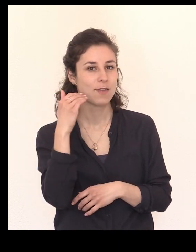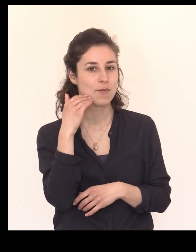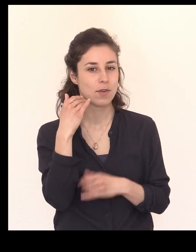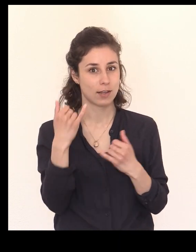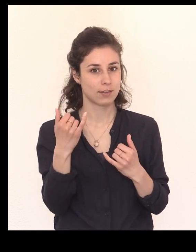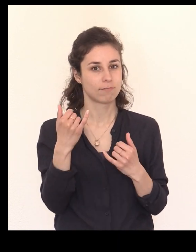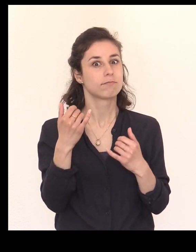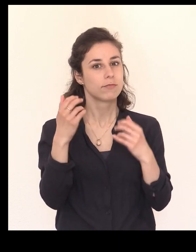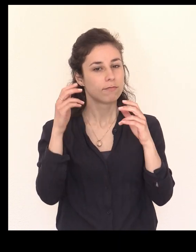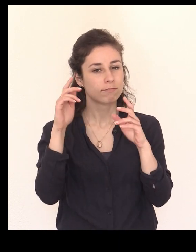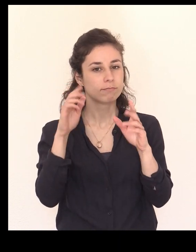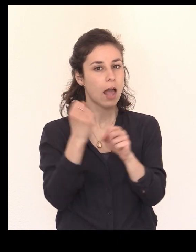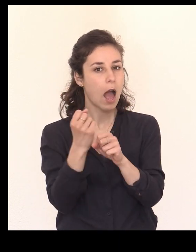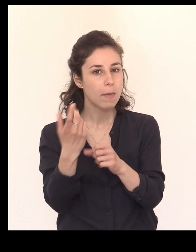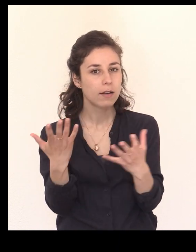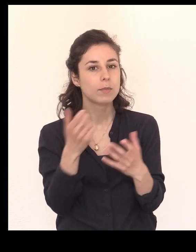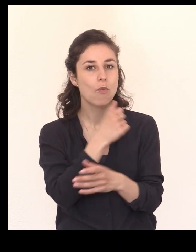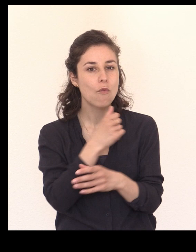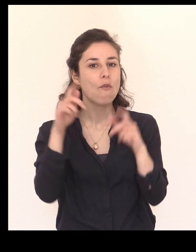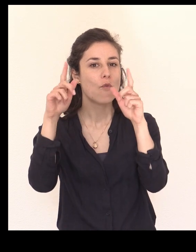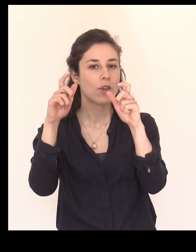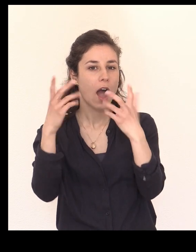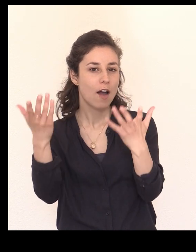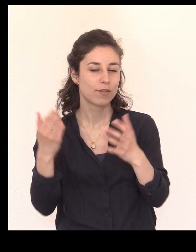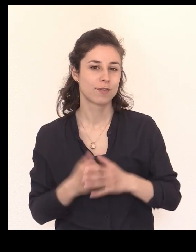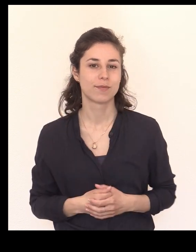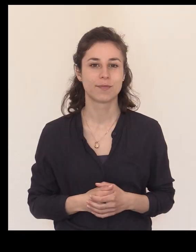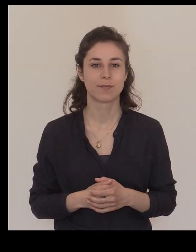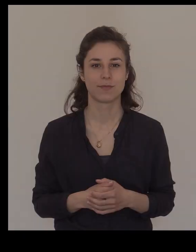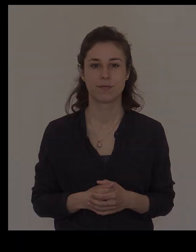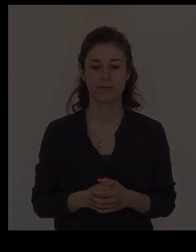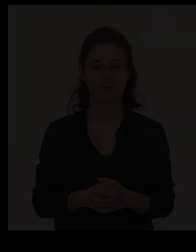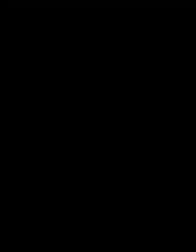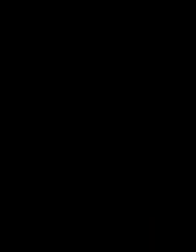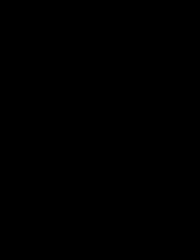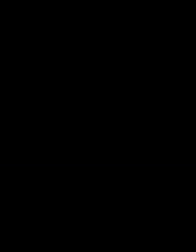der Zufall es will, lebt er jetzt in Berlin und ist ein Fotograf geworden.